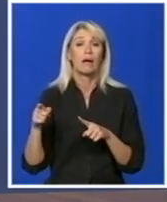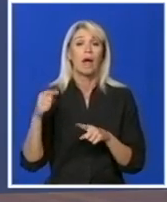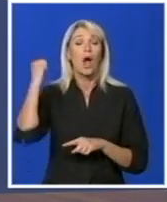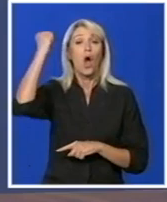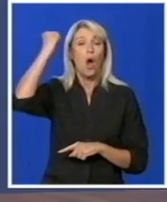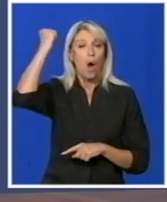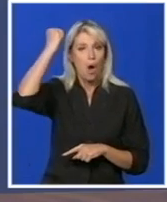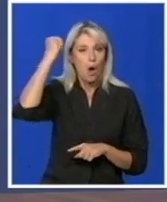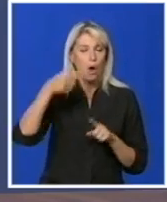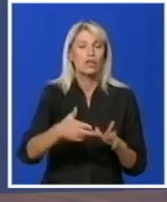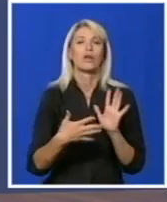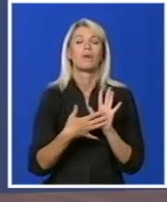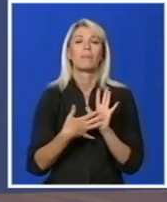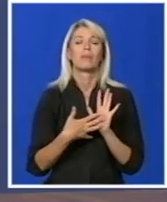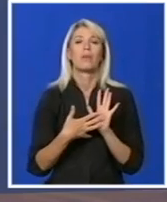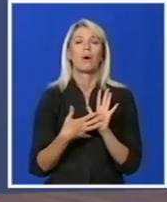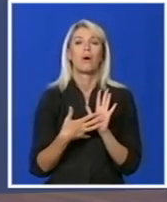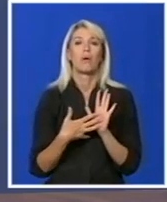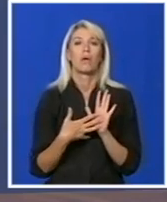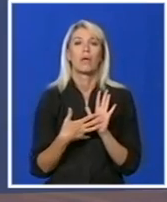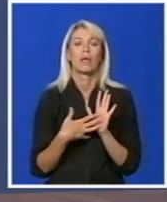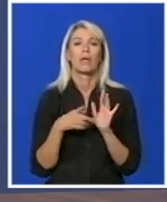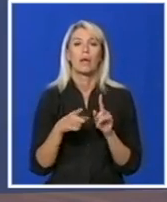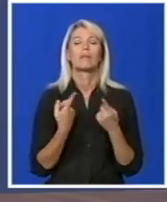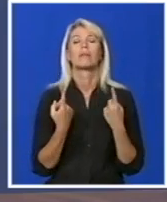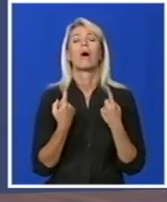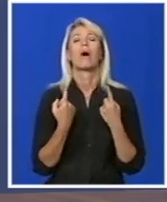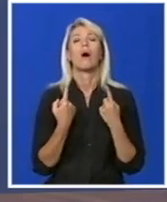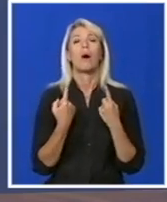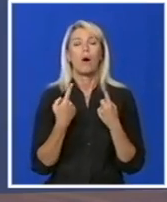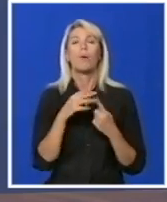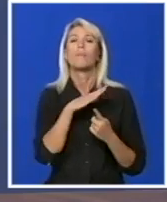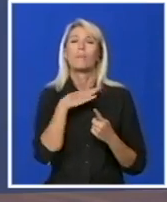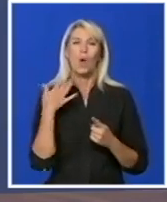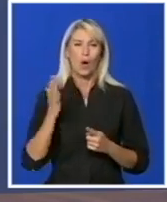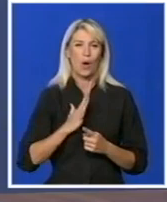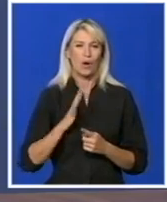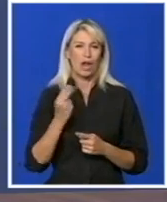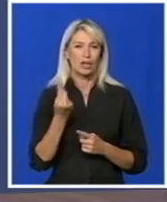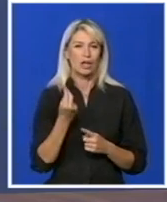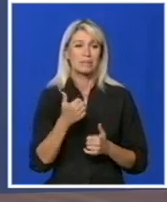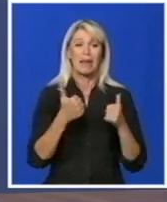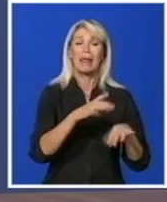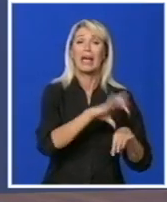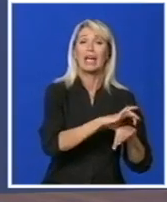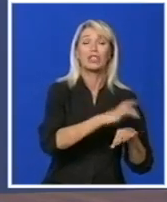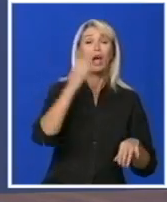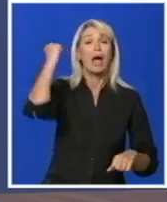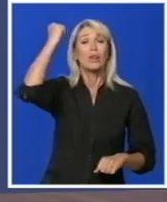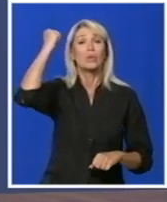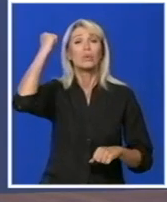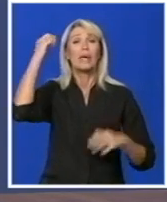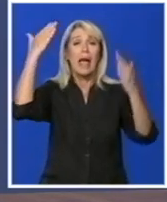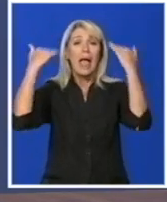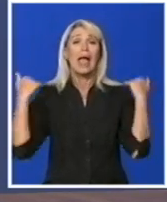Kosovo i Metohiju, za ono što imamo poseban interes da naših ljudi ima mnogo, ili za Grčku, Tursku,